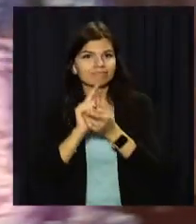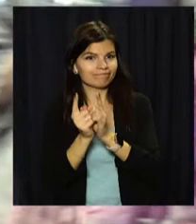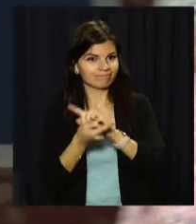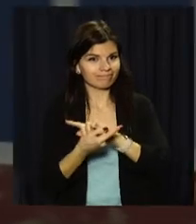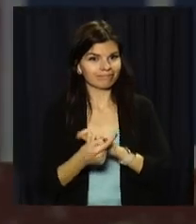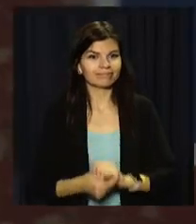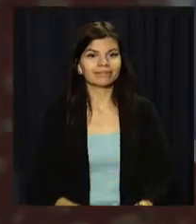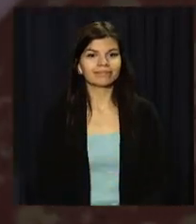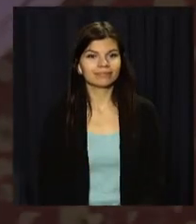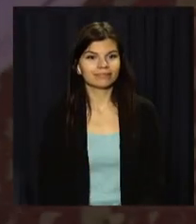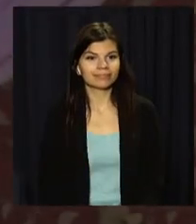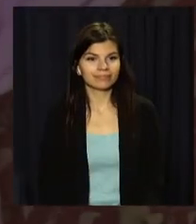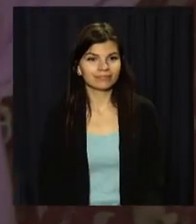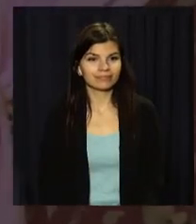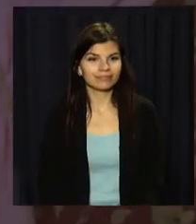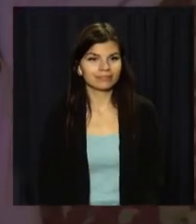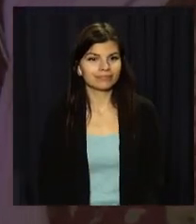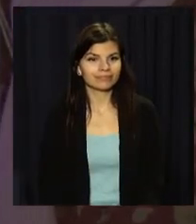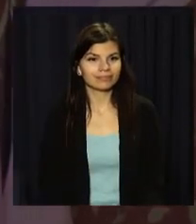кухонь для тебя.